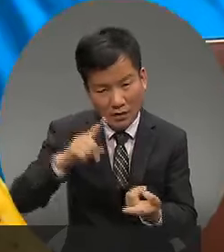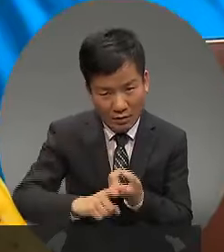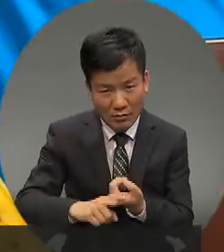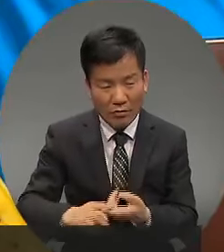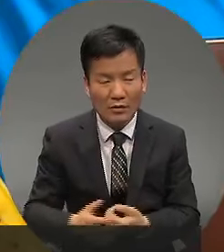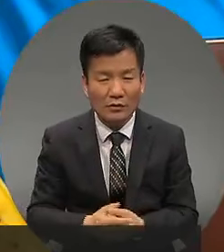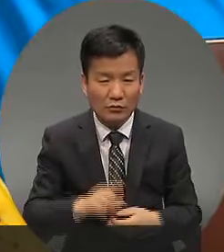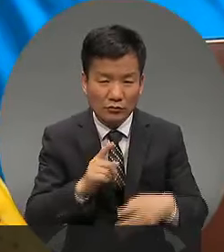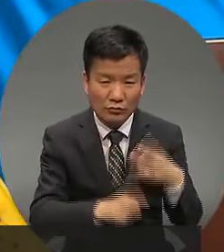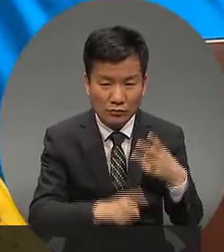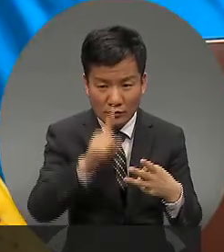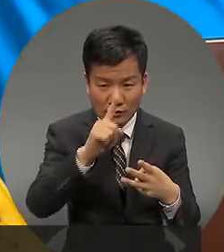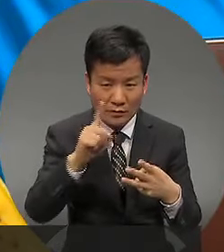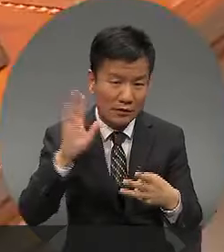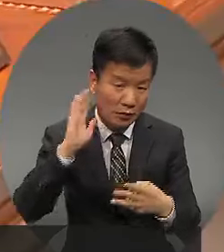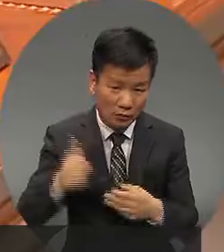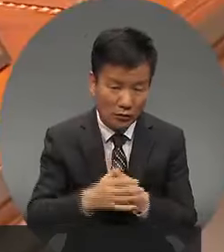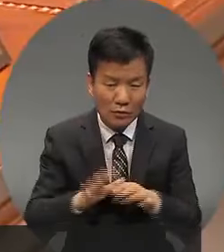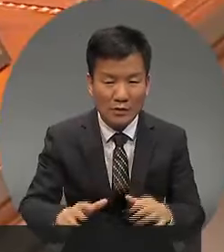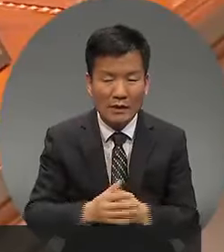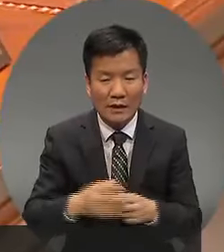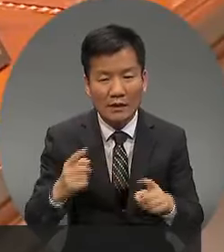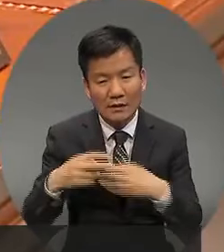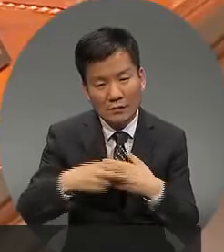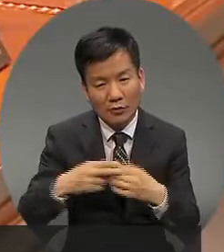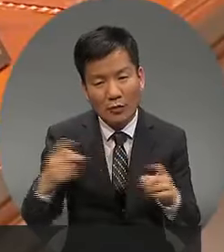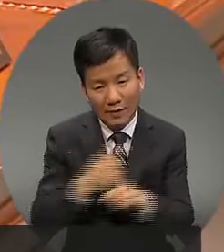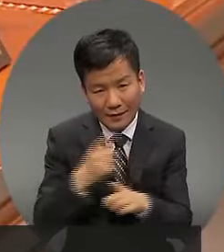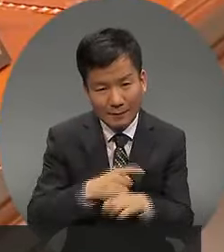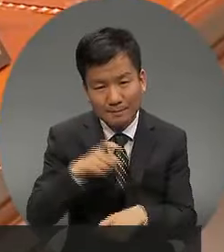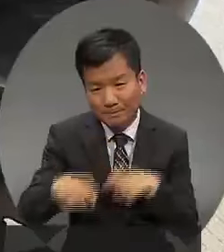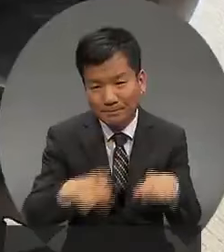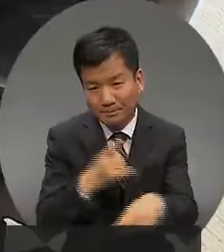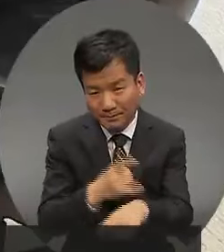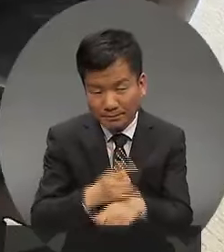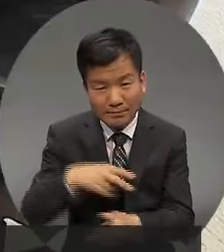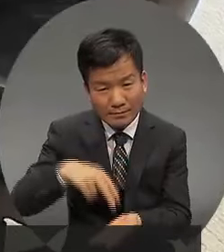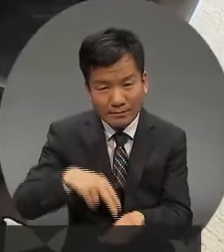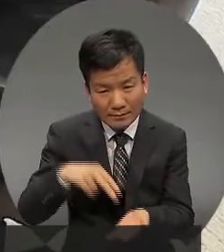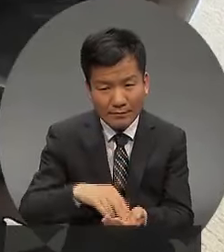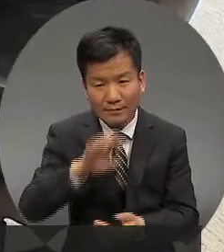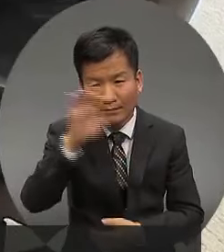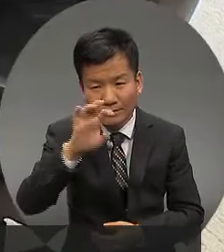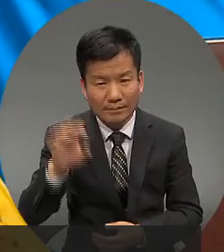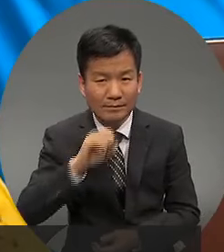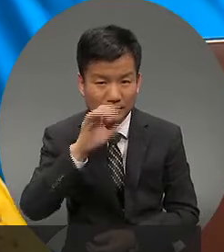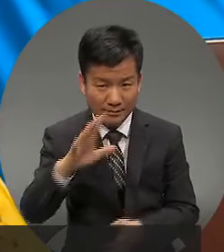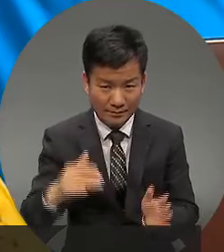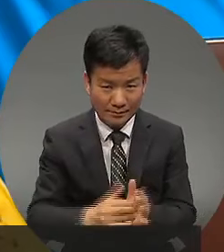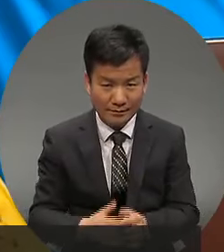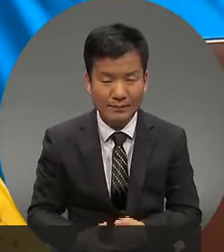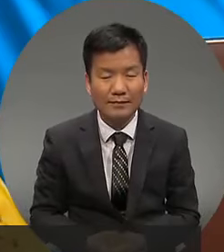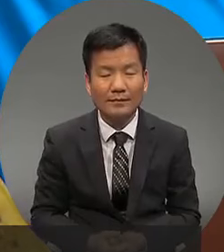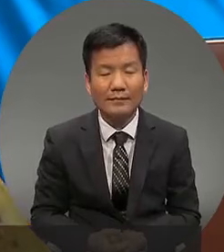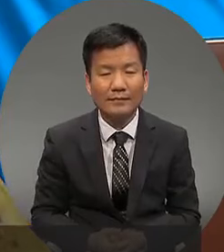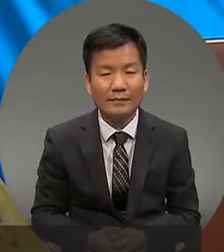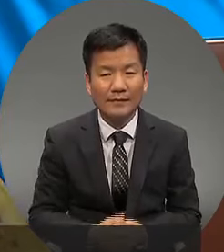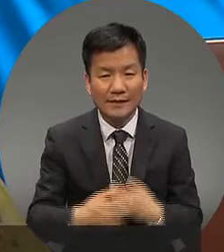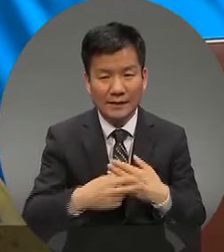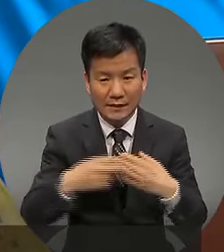러지고 대통령은 국무회의에서 의료 개혁을 계속 추진하겠다는 기존 입장만 되풀이했습니다 의료